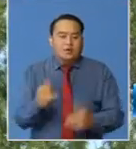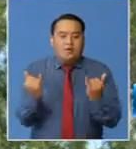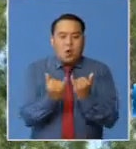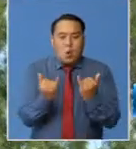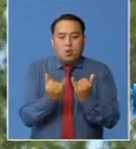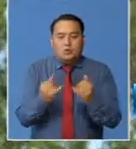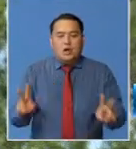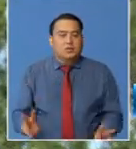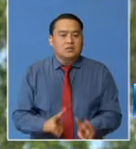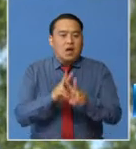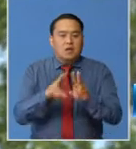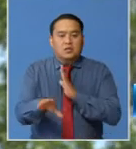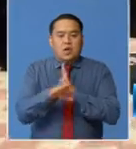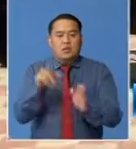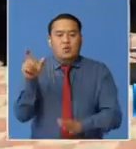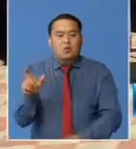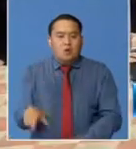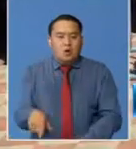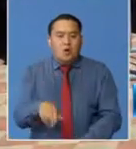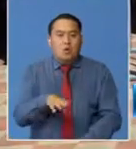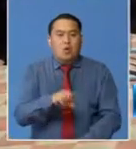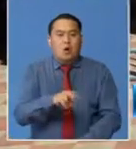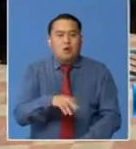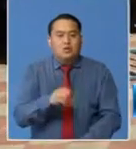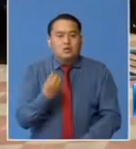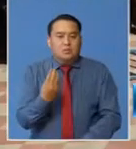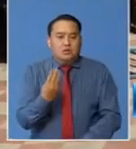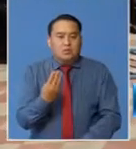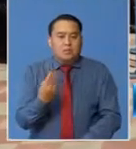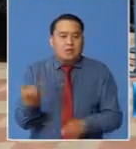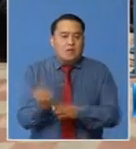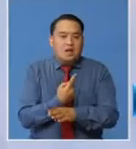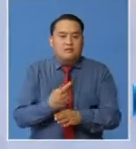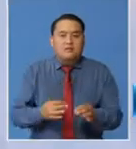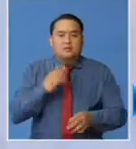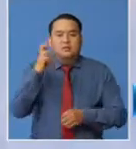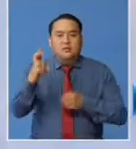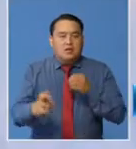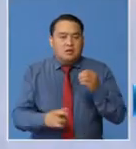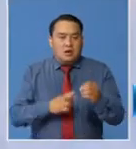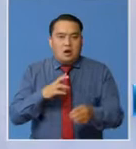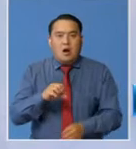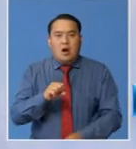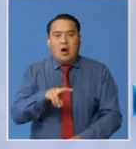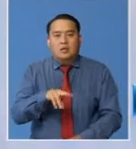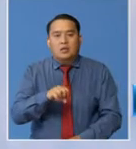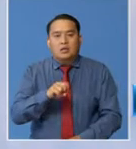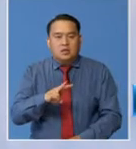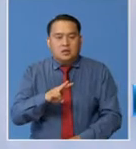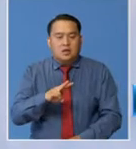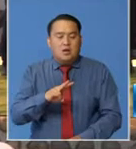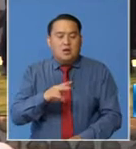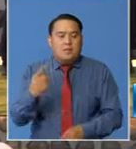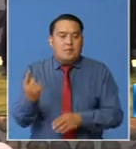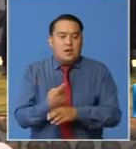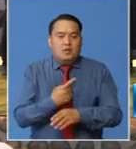из столицы. Депутат Мажилиса Республики Куаныш Султанов и первый космонавт независимого Казахстана Айдын Айымбетов. По инициативе